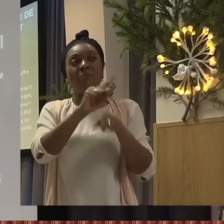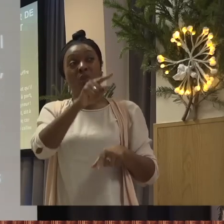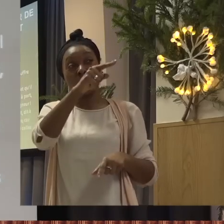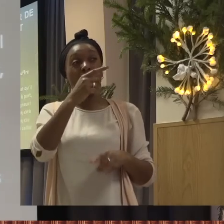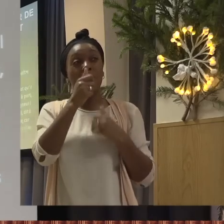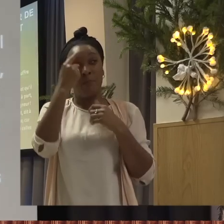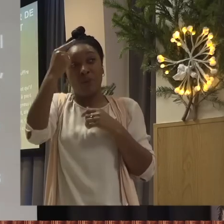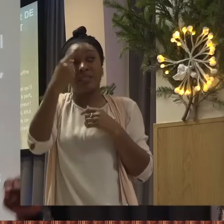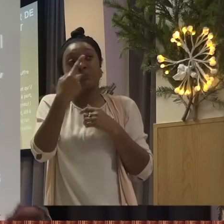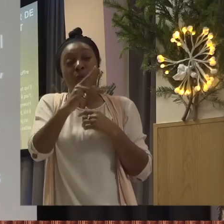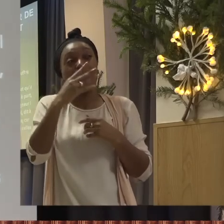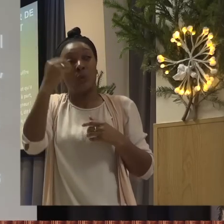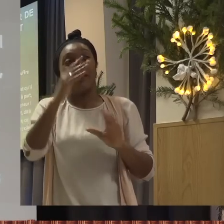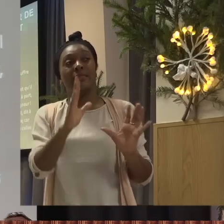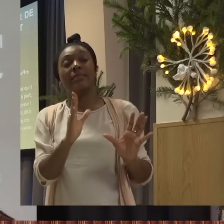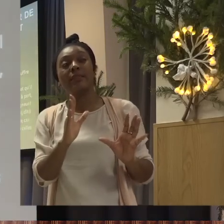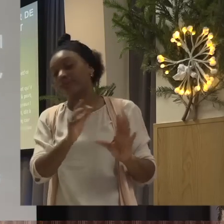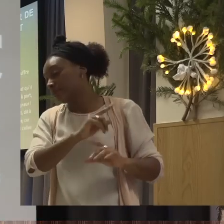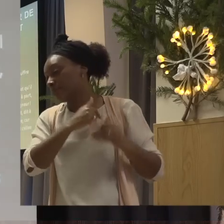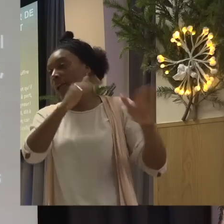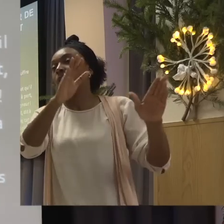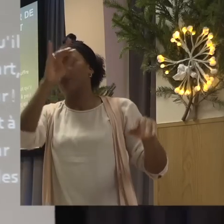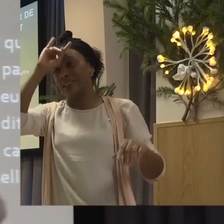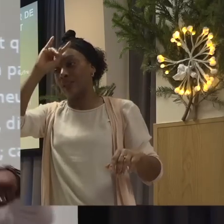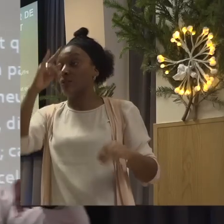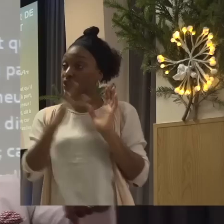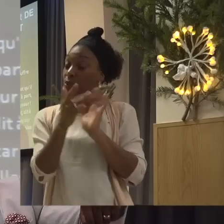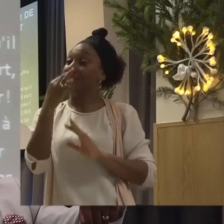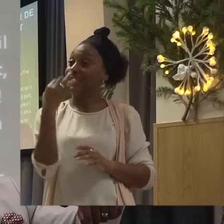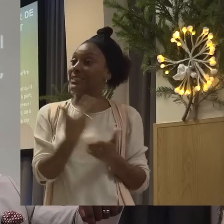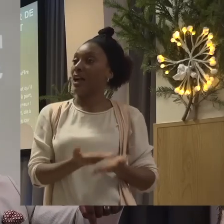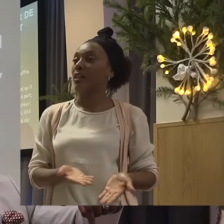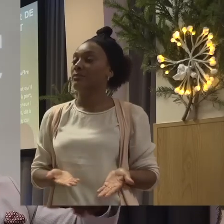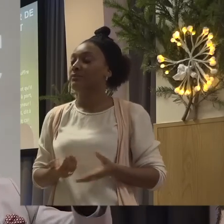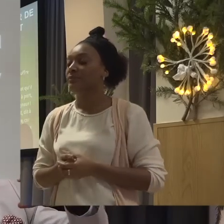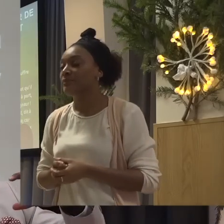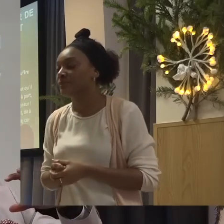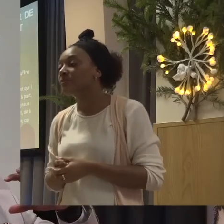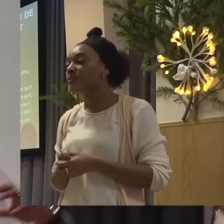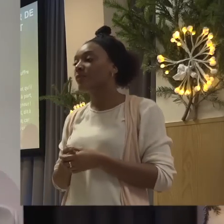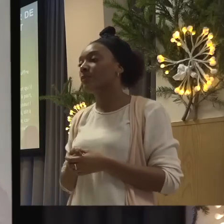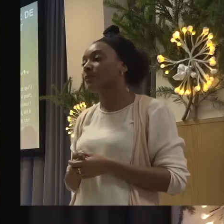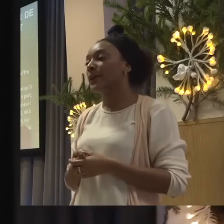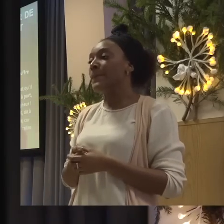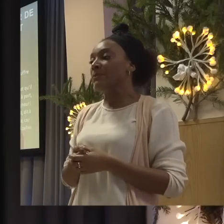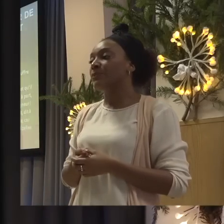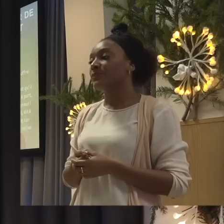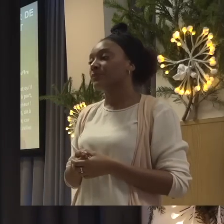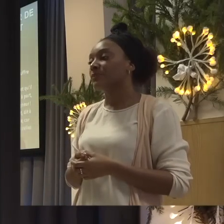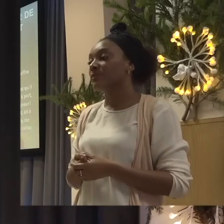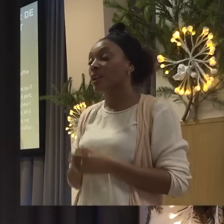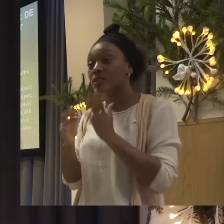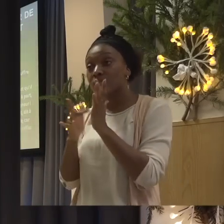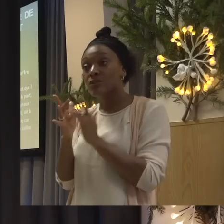hommes. Autrement dit, en parlant à ses disciples de ce qu'il était venu